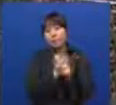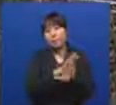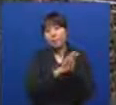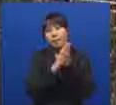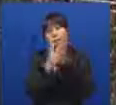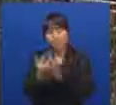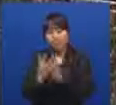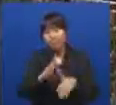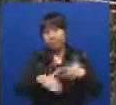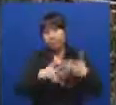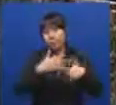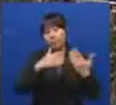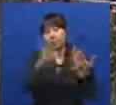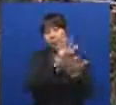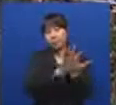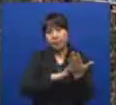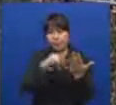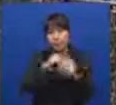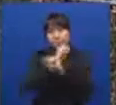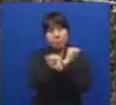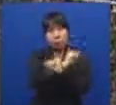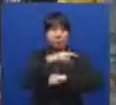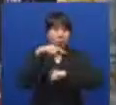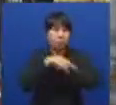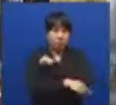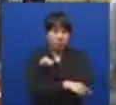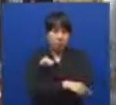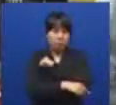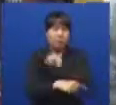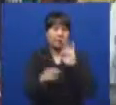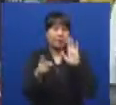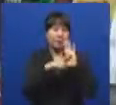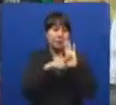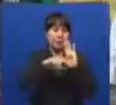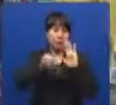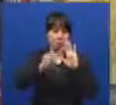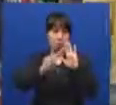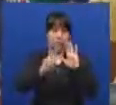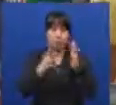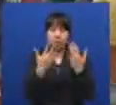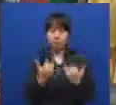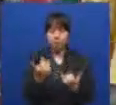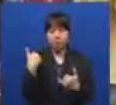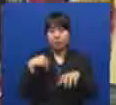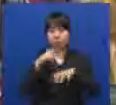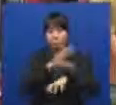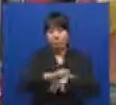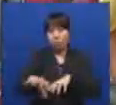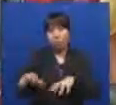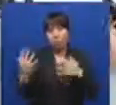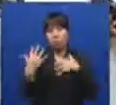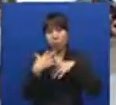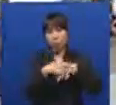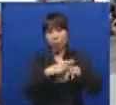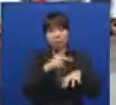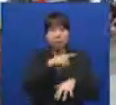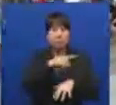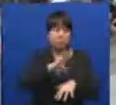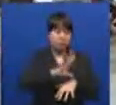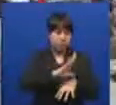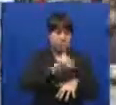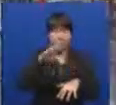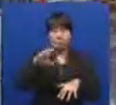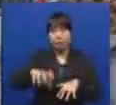คลื่อนยุทธศาสตร์ชาติว่าด้วยการป้องกันและปราบปรามการทุจริตระยะที่2โดยมีองค์กรที่เข้าร่วมค่ะไม่ว่าจะเป็นปปช.สำนัก